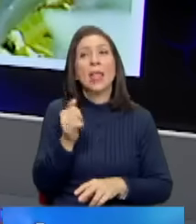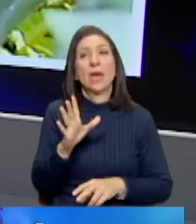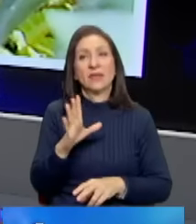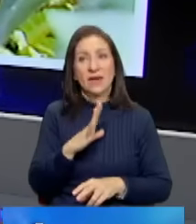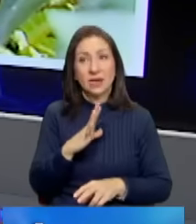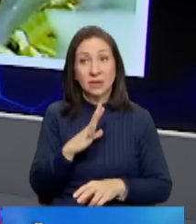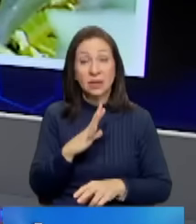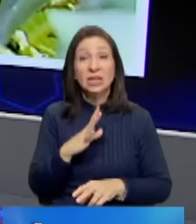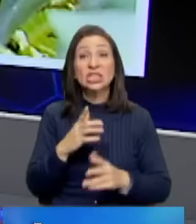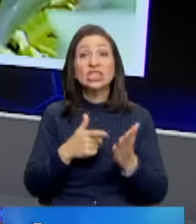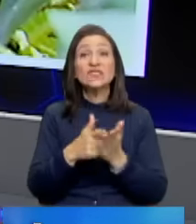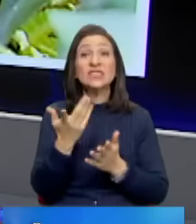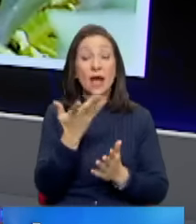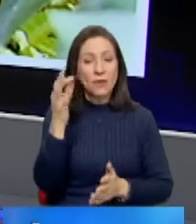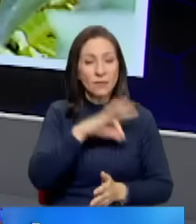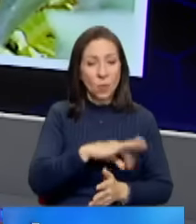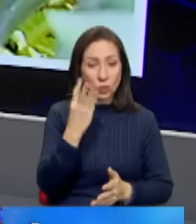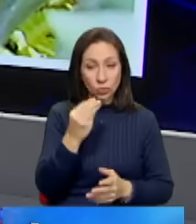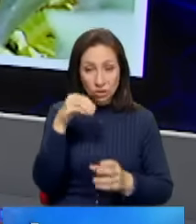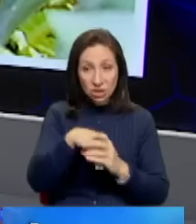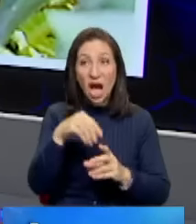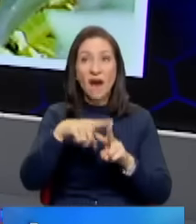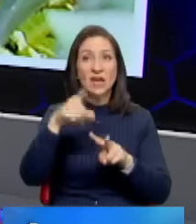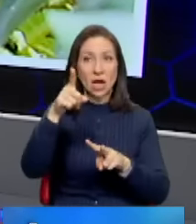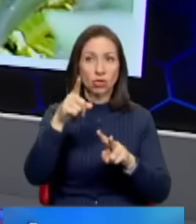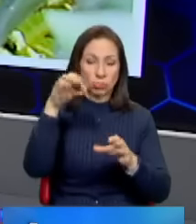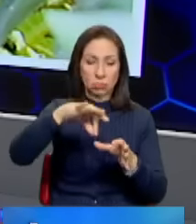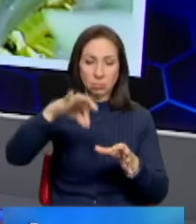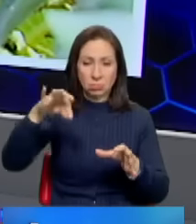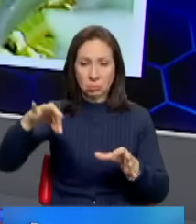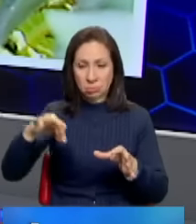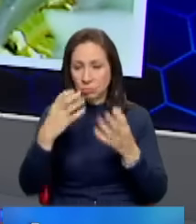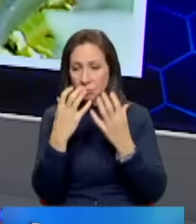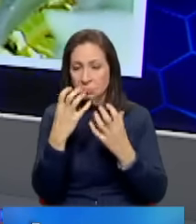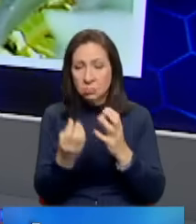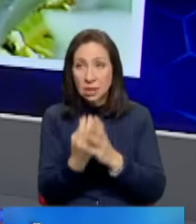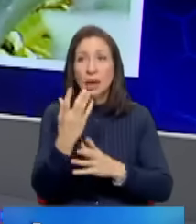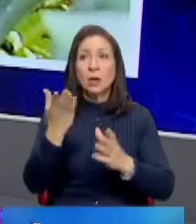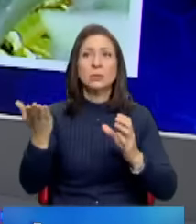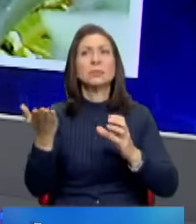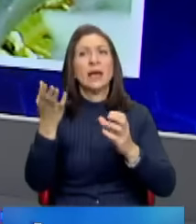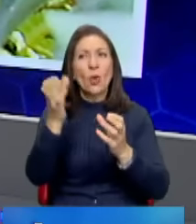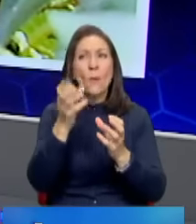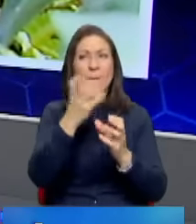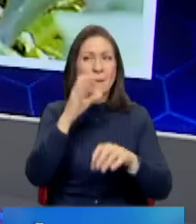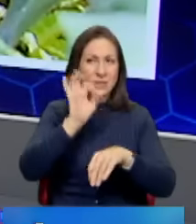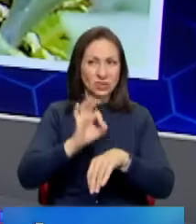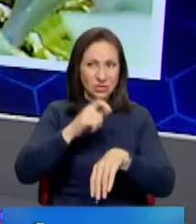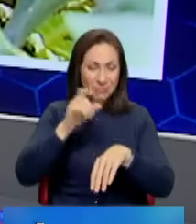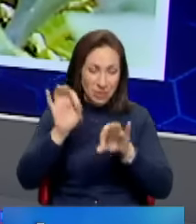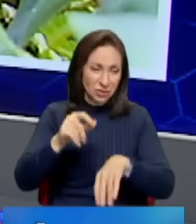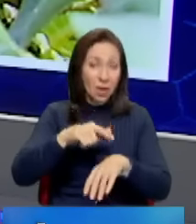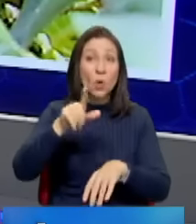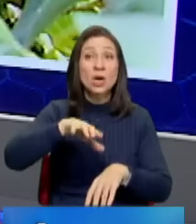alamayanlar da var. Çiftçi daha kazançlı olduğu için avokado ekiyor, yetiştiriyor. Hasat zamanı geldi ama bu